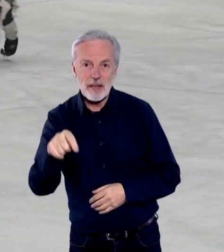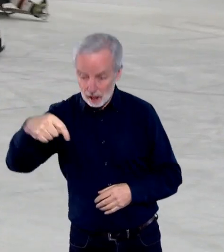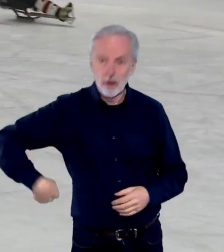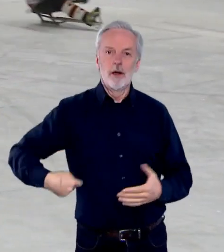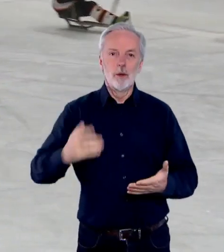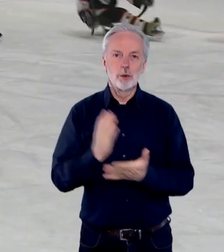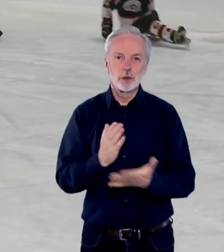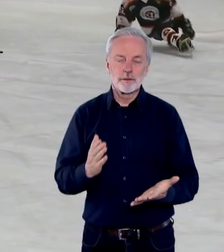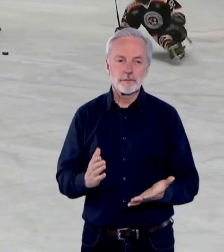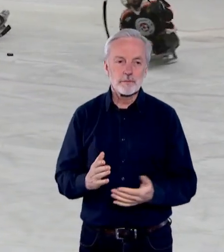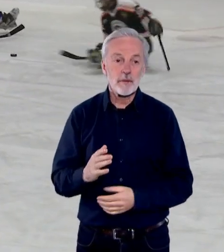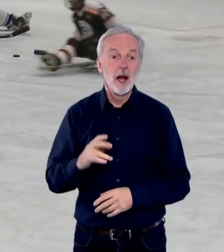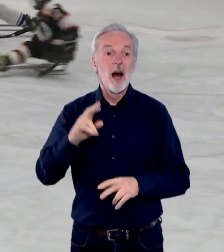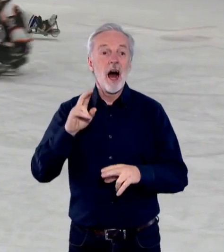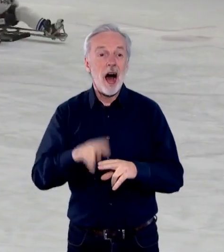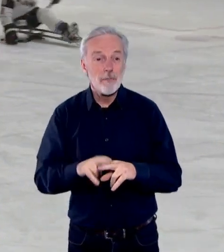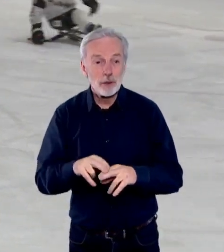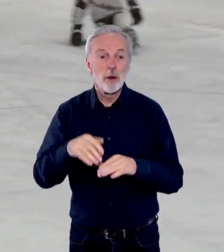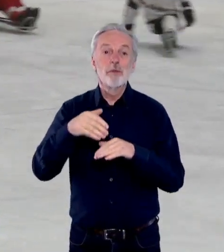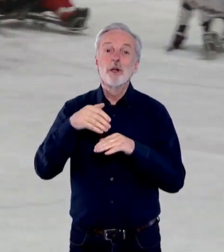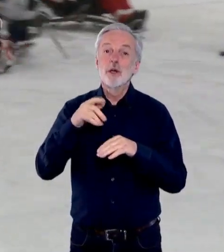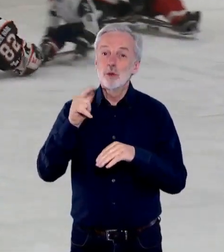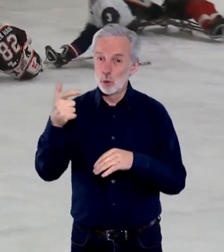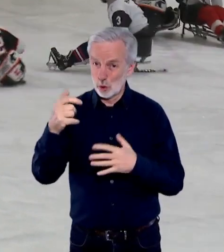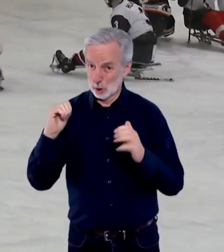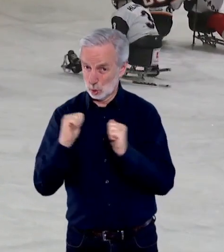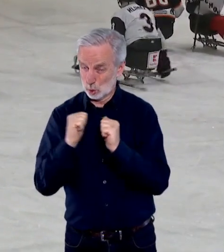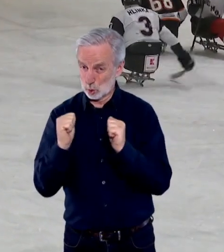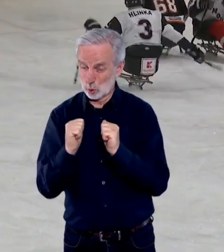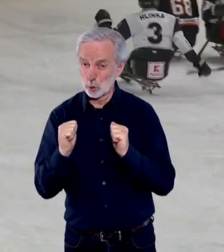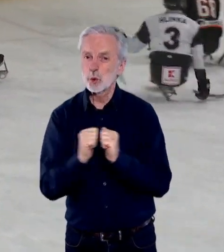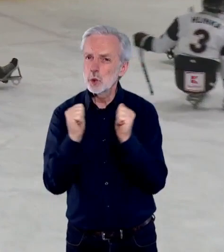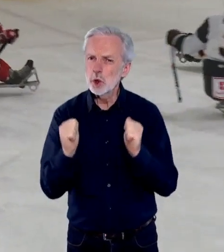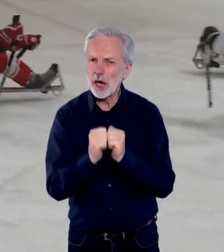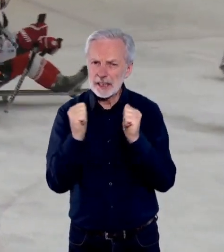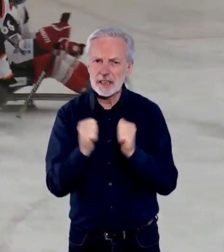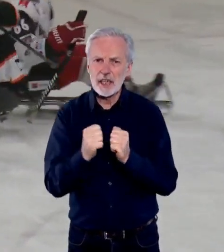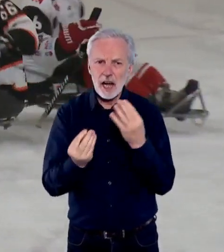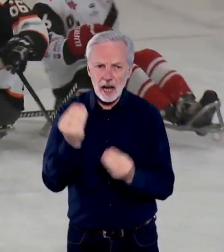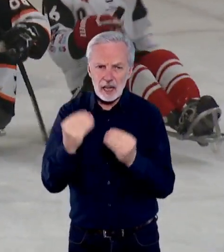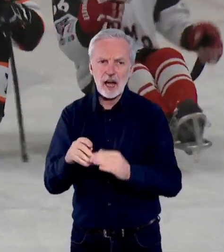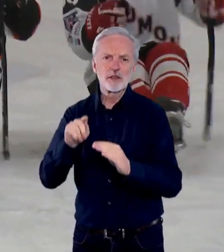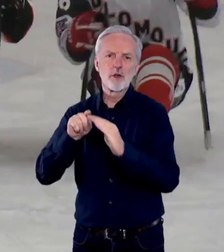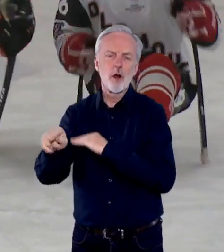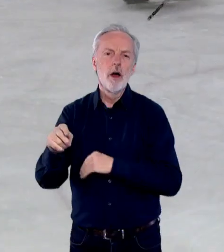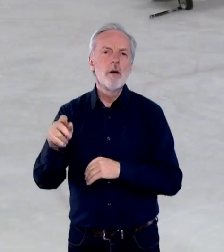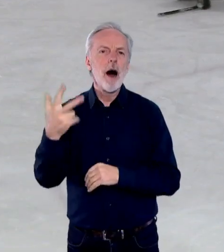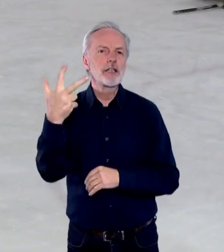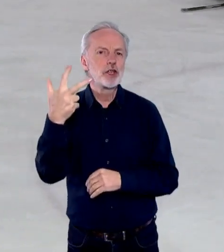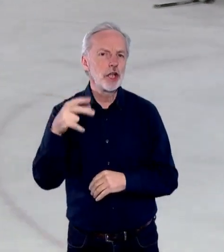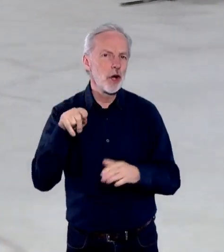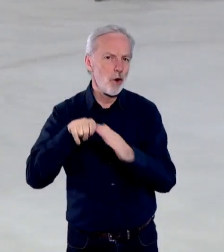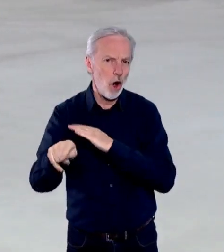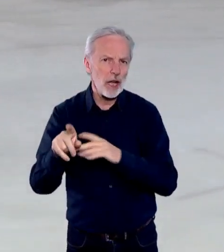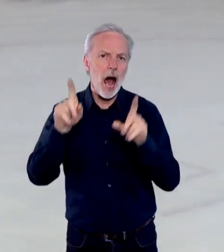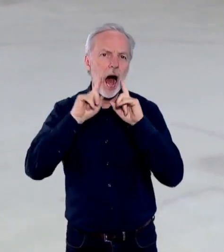premiérového střelce následně navázal jeho co do gólu zkušenější kolega. Hábl zkompletoval po druhé v semifinále hat-trick. I kohouti se ve druhé